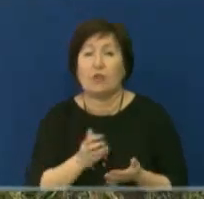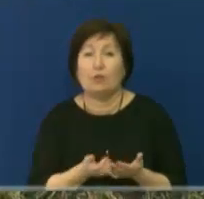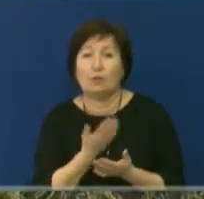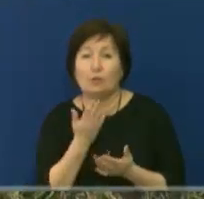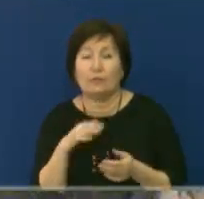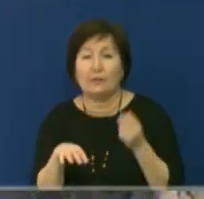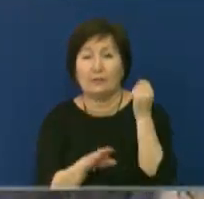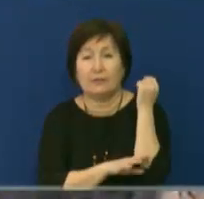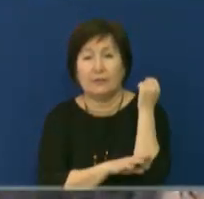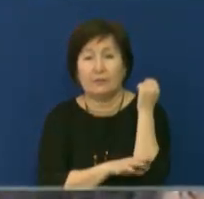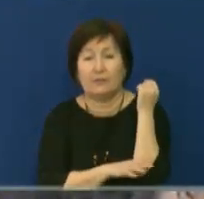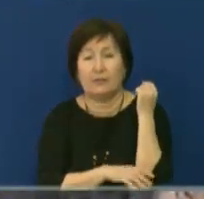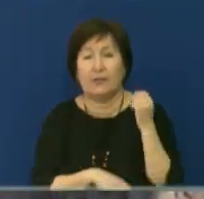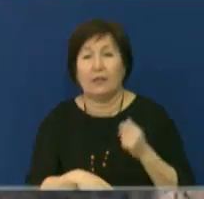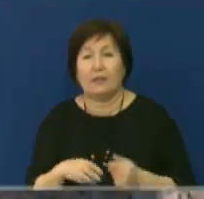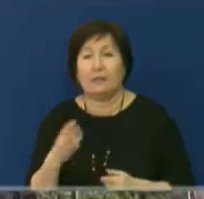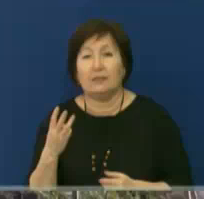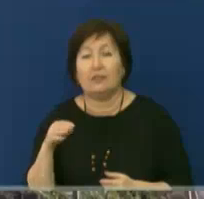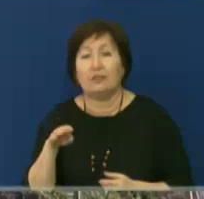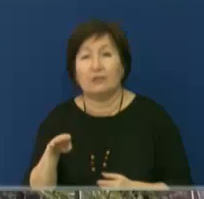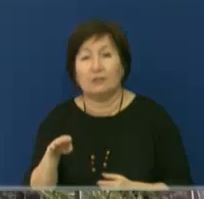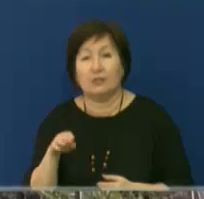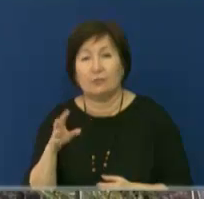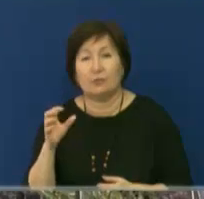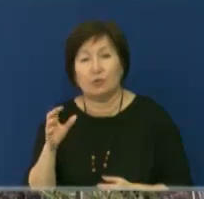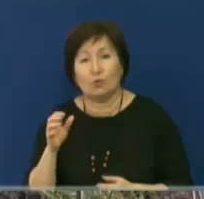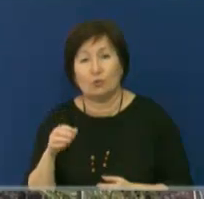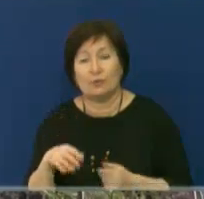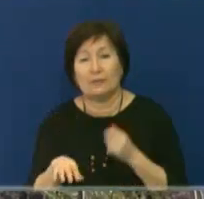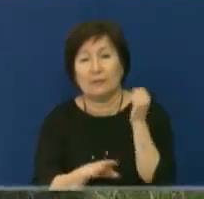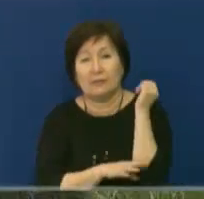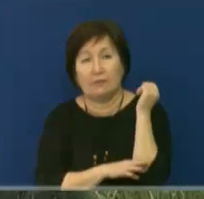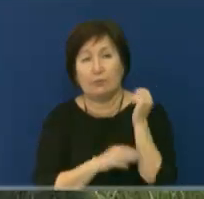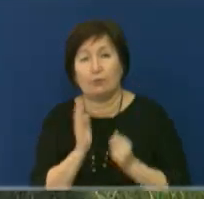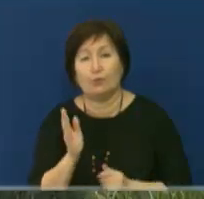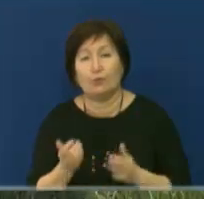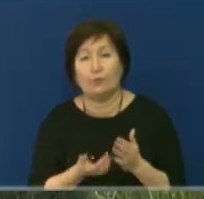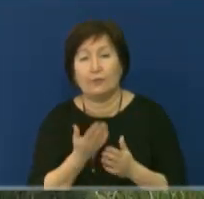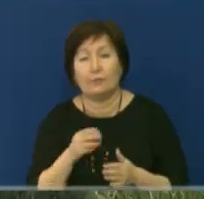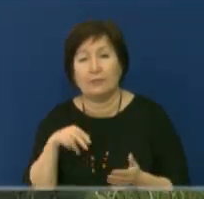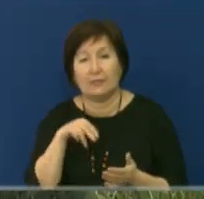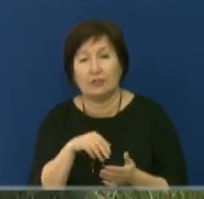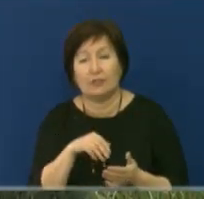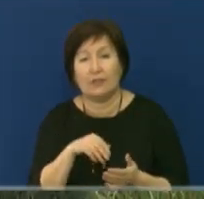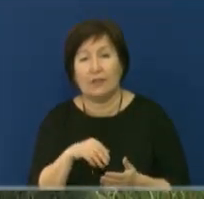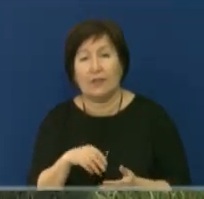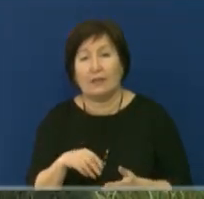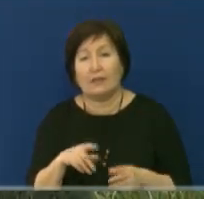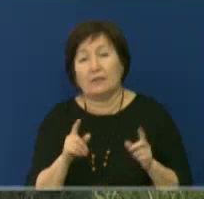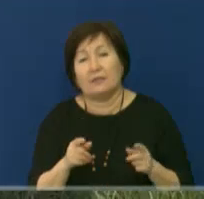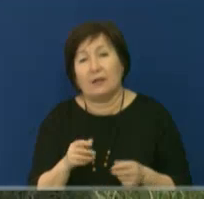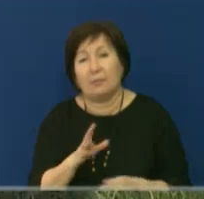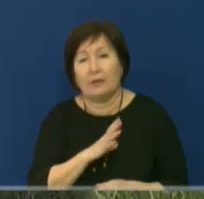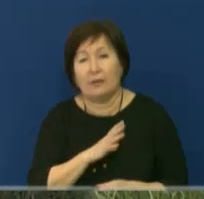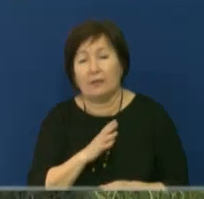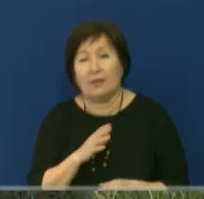олар 1200-ге жуық пирамидалық теректер мен қайыңның өскіндерін отырғызбақ. В рамках правых поворотов мы были вынуждены. Оң